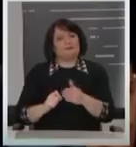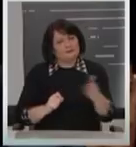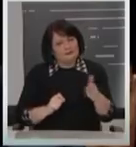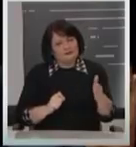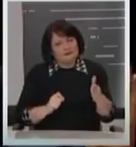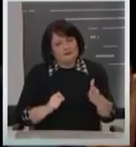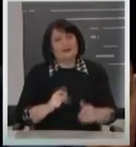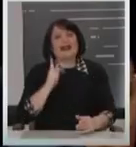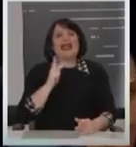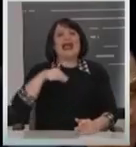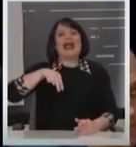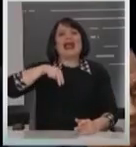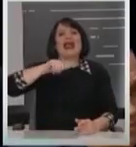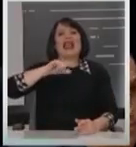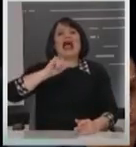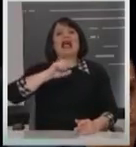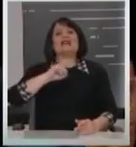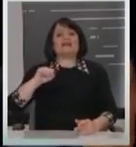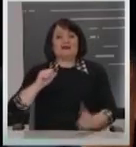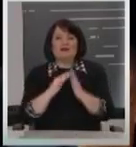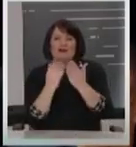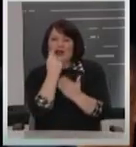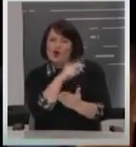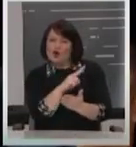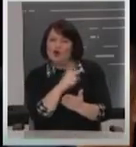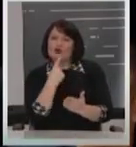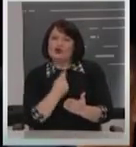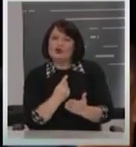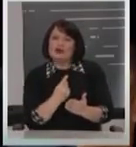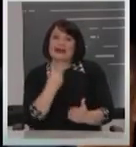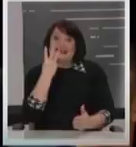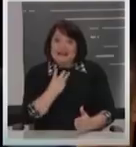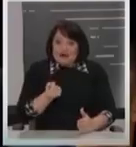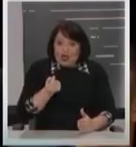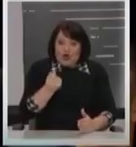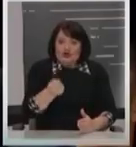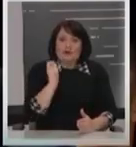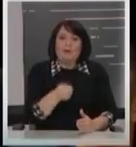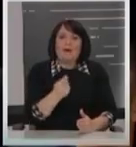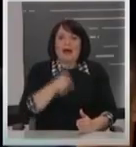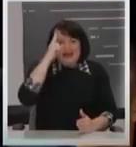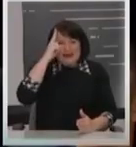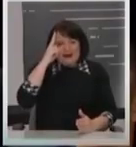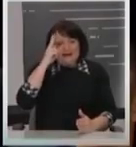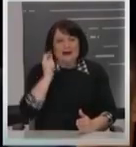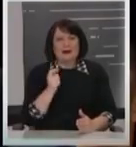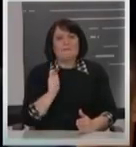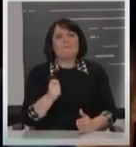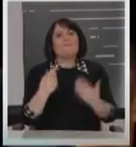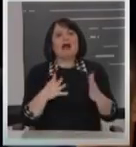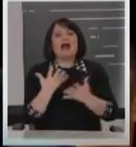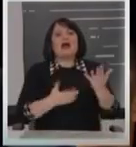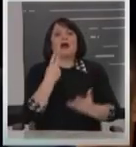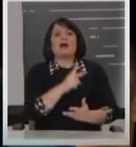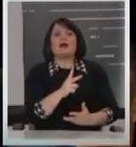Χάγκεν Φλάισε, έχει γράψει στο βιβλίο του ότι είχαν πληρώσει 3 δόσεις οι Γερμανοί επικατοχής και είχαν γράψει και στον προϋπολογισμό τους